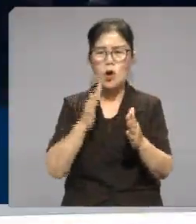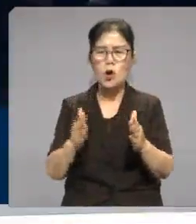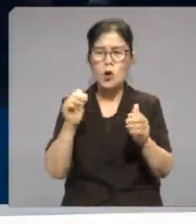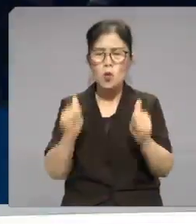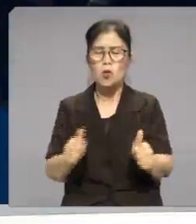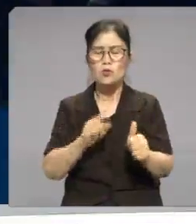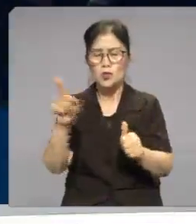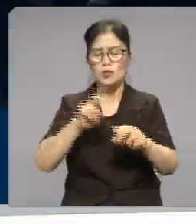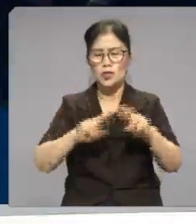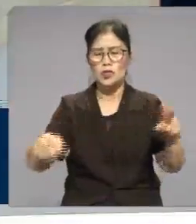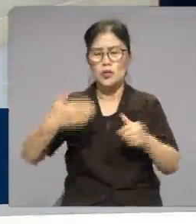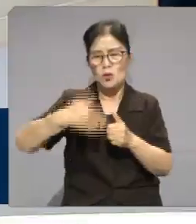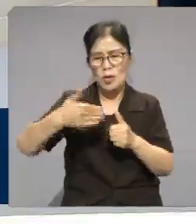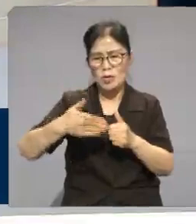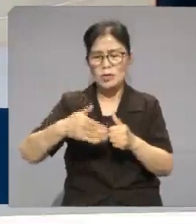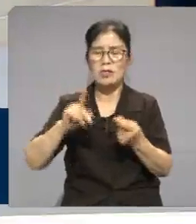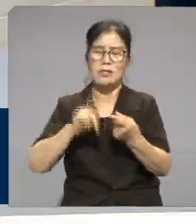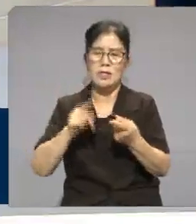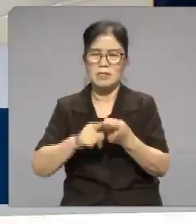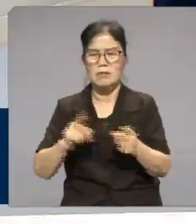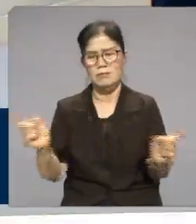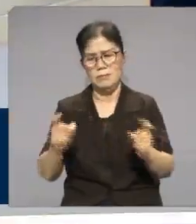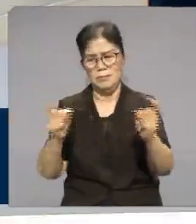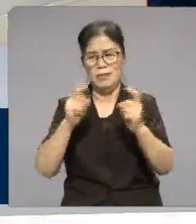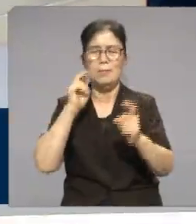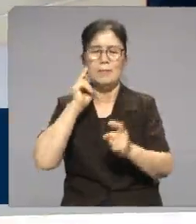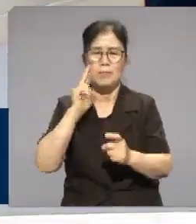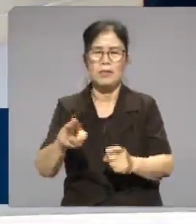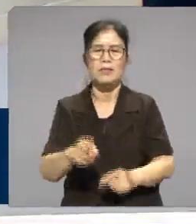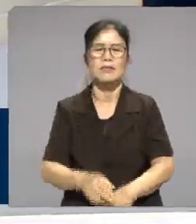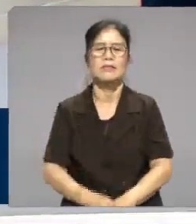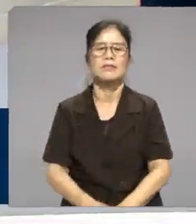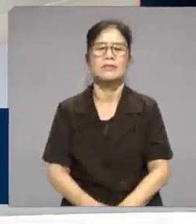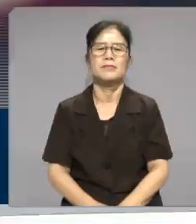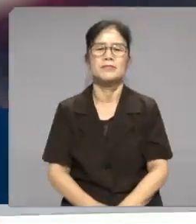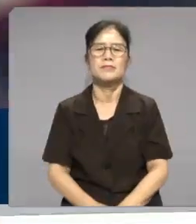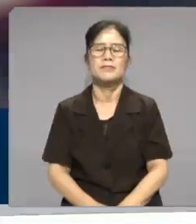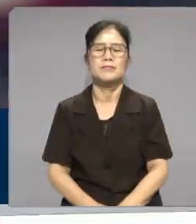청탁 발언을 놓고 거친 설전이 펼쳐졌습니다 황다인